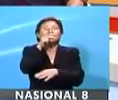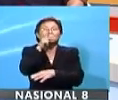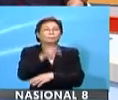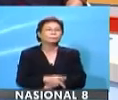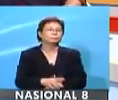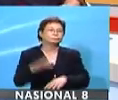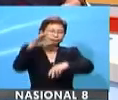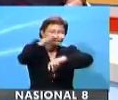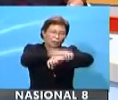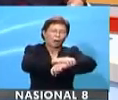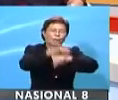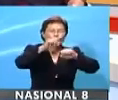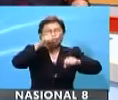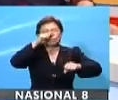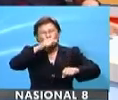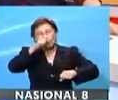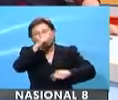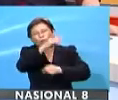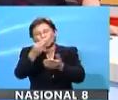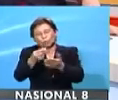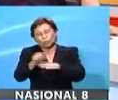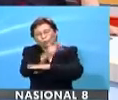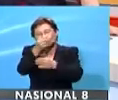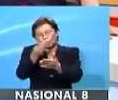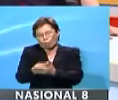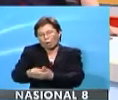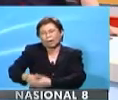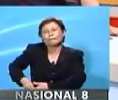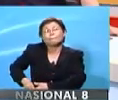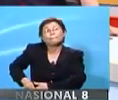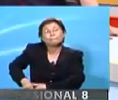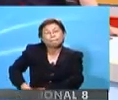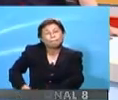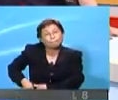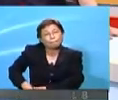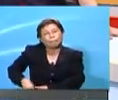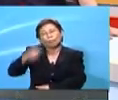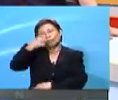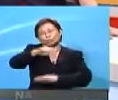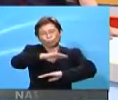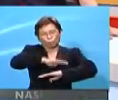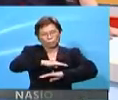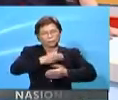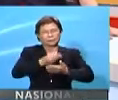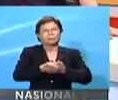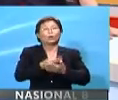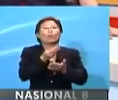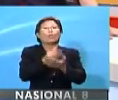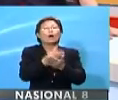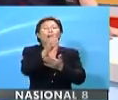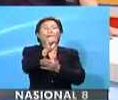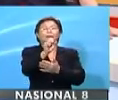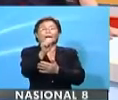Mereka sanggup menipu dan menggunakan wang saku untuk kepuasan diri.